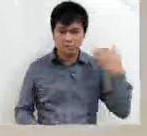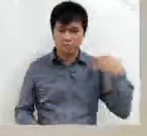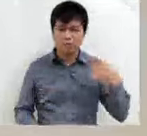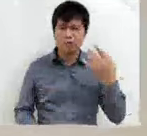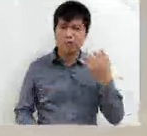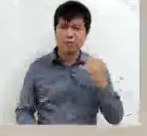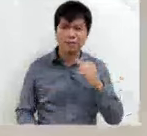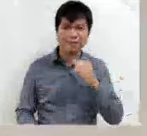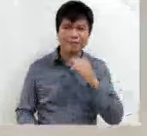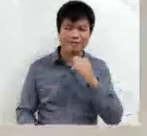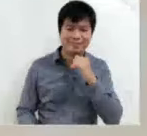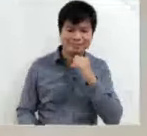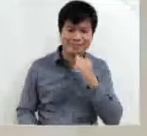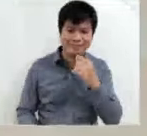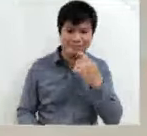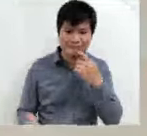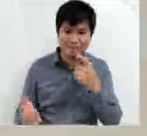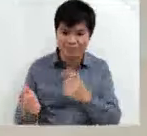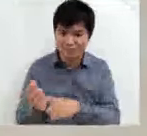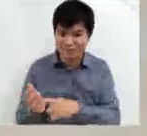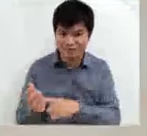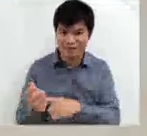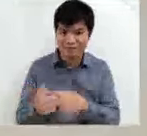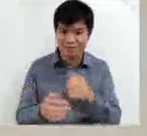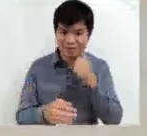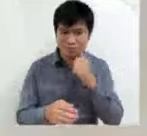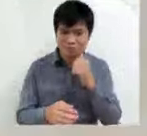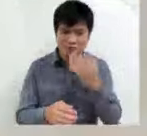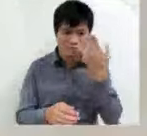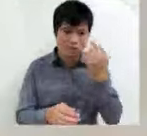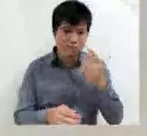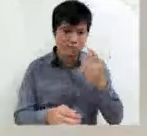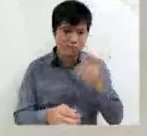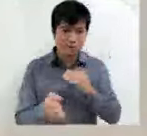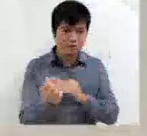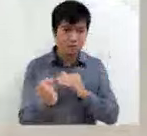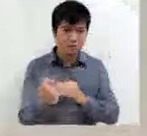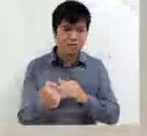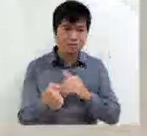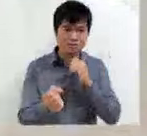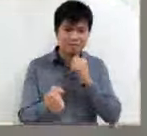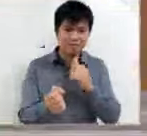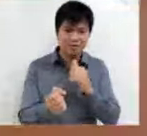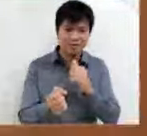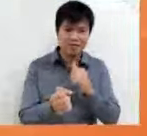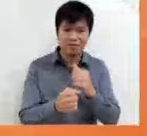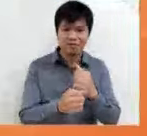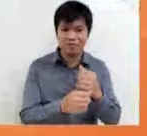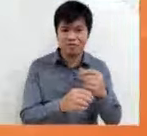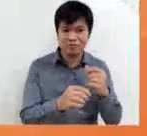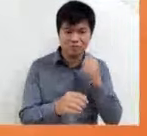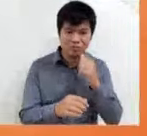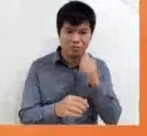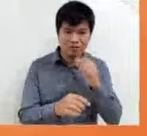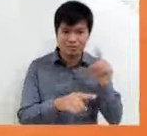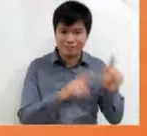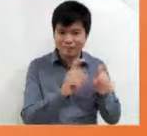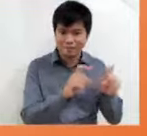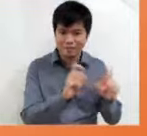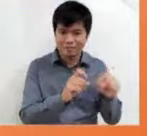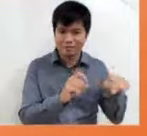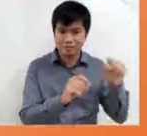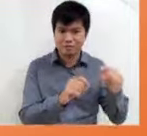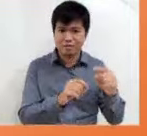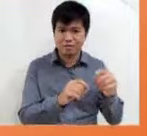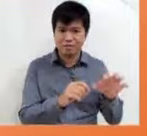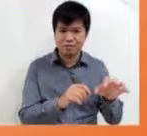often is because doctors will not routinely test for that organism. Naipapasa ang walking